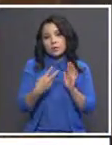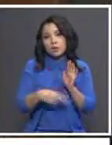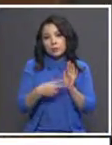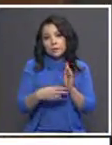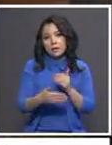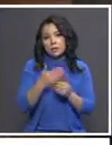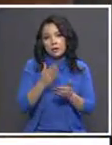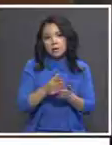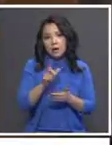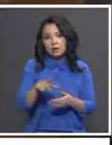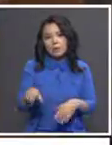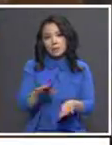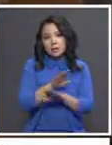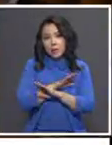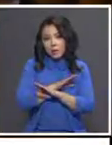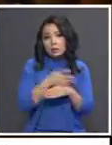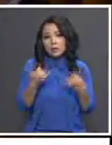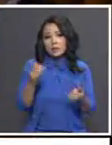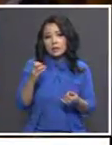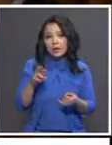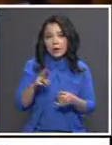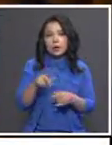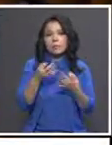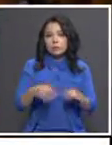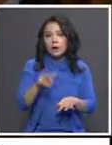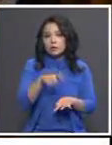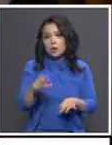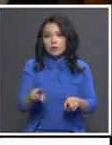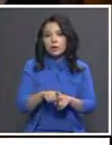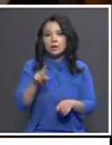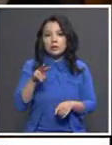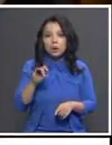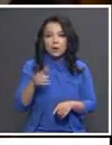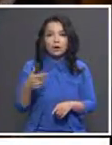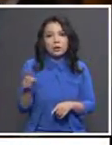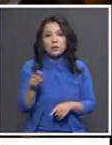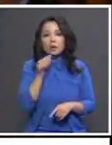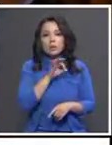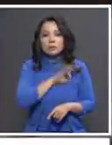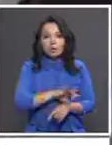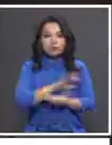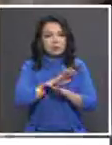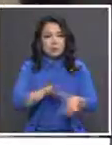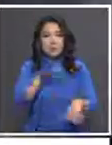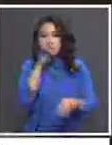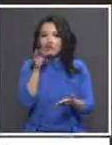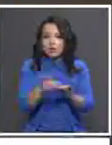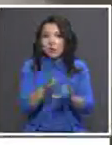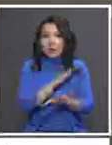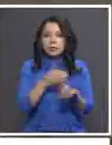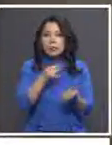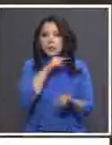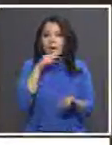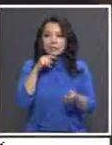70 адам қаза тапқан. Дегенмен Сирия үкіметі бейбіт тұрғындарға қарсы хлор газының қолданылғанын жоққа шығарып отыр. Ресей болса,